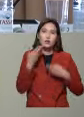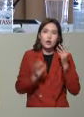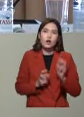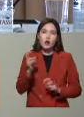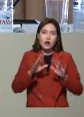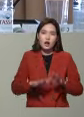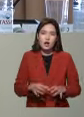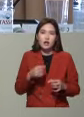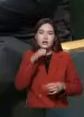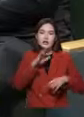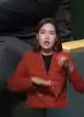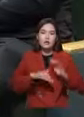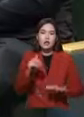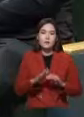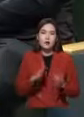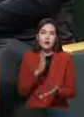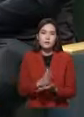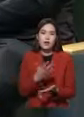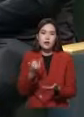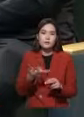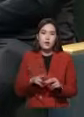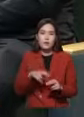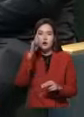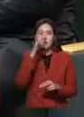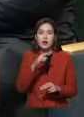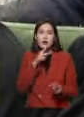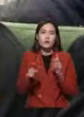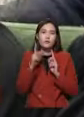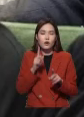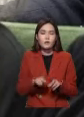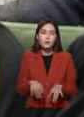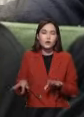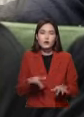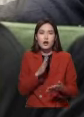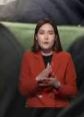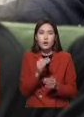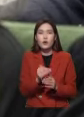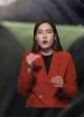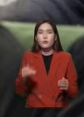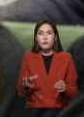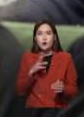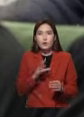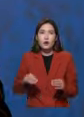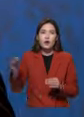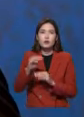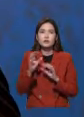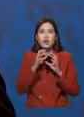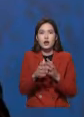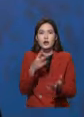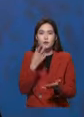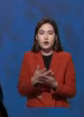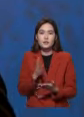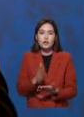меңгеріп, өнімділікті еселеді. Бұл тәжірибеге қазақстандық шаруалар да қызығып отыр. Екі елдің инвестиция әлеуеті де мол. Кез